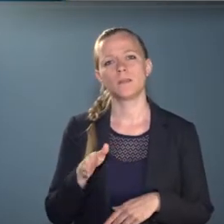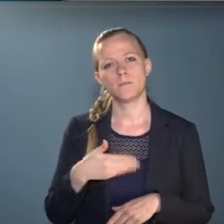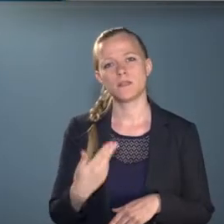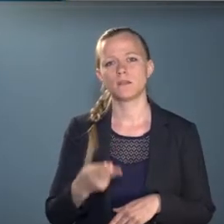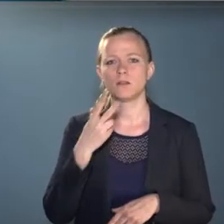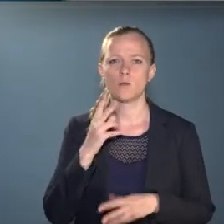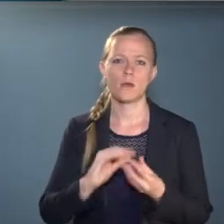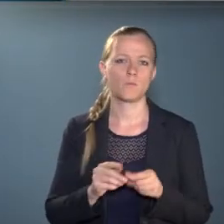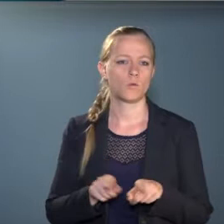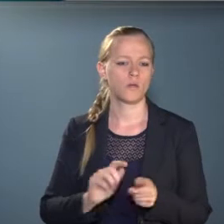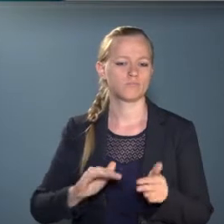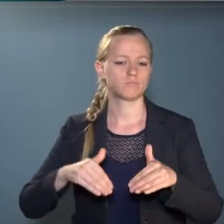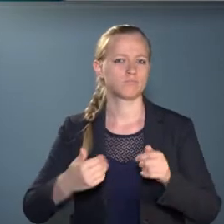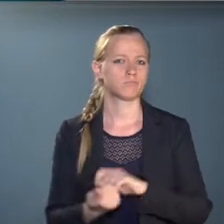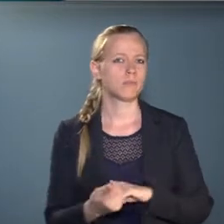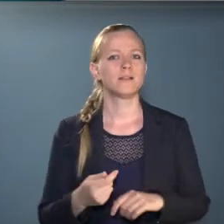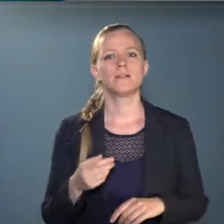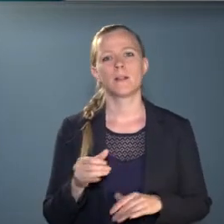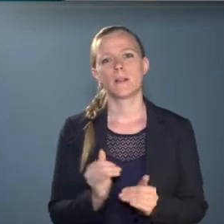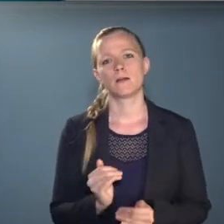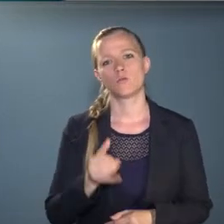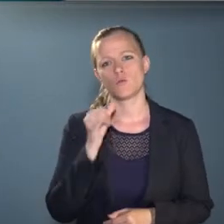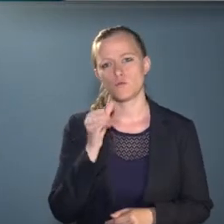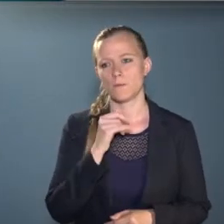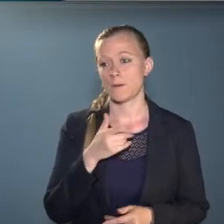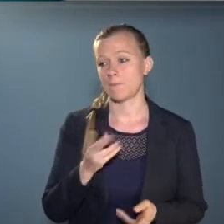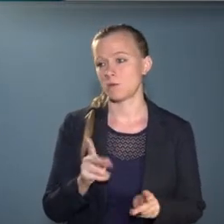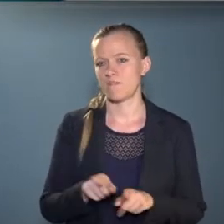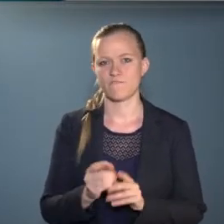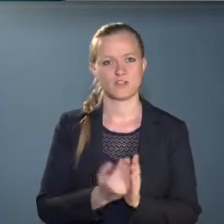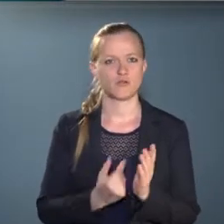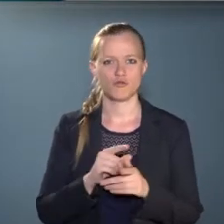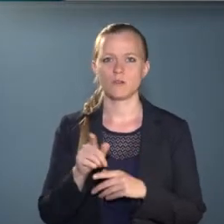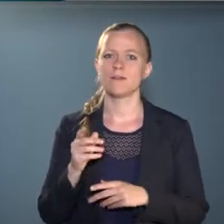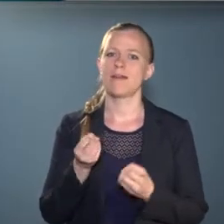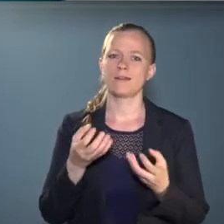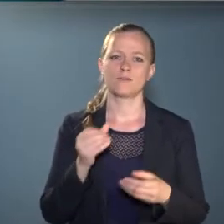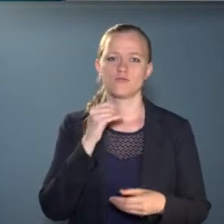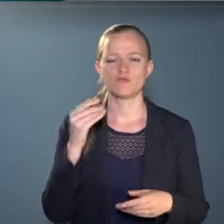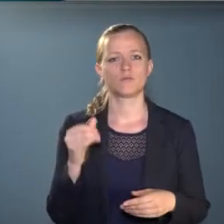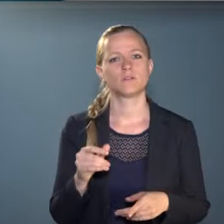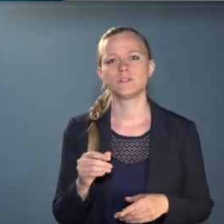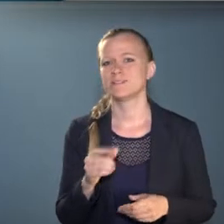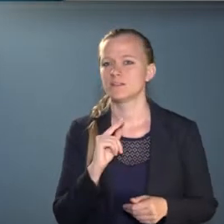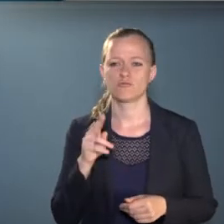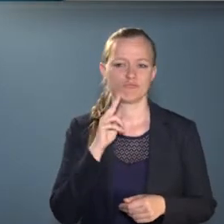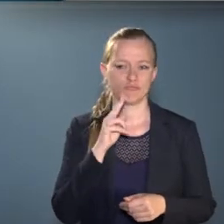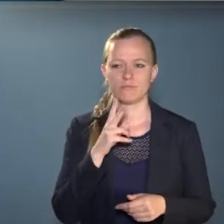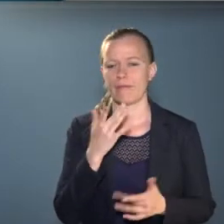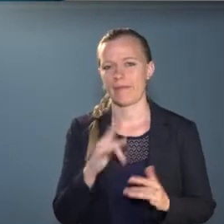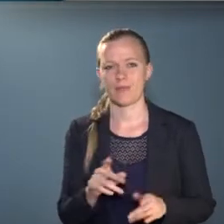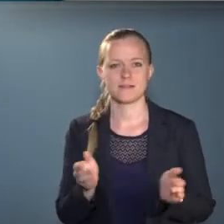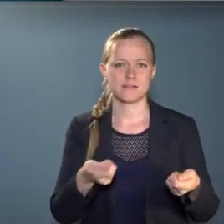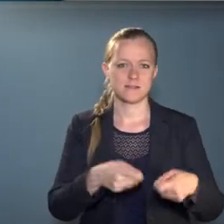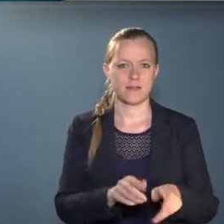kiskocsmákká váltak. Minden olyan feltétel hiányában persze, ami egy kiskocsma működtetéséhez szükséges. Nincsenek illemhelyek, zárt terek.